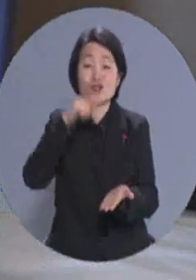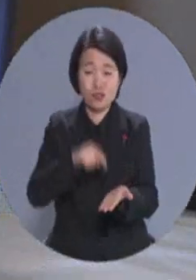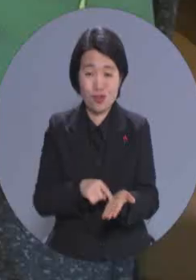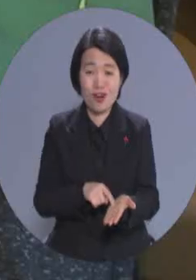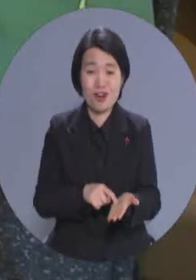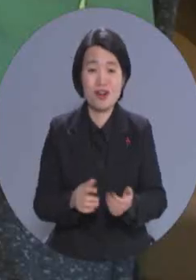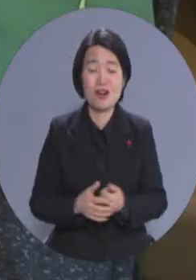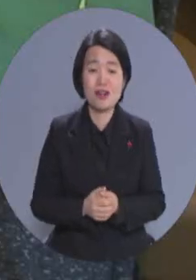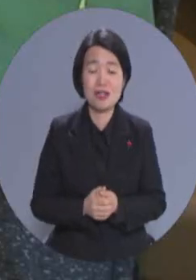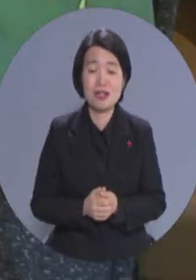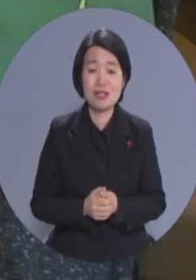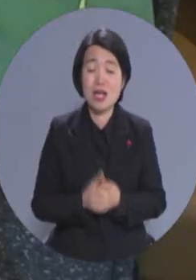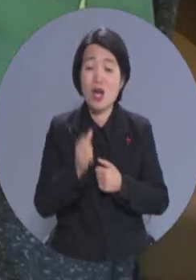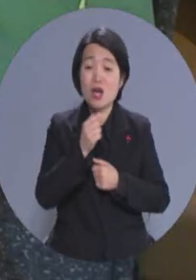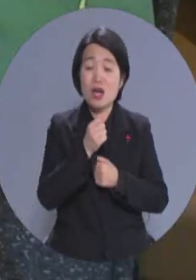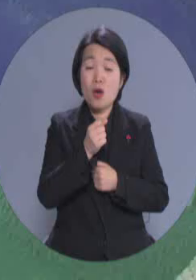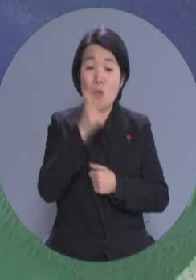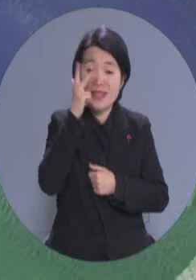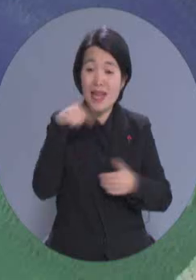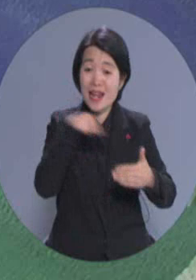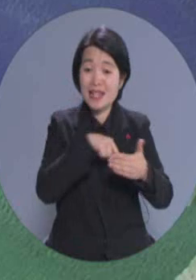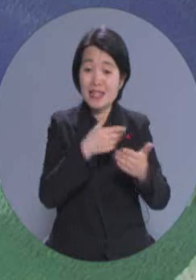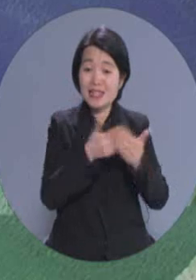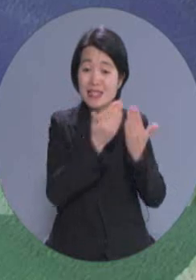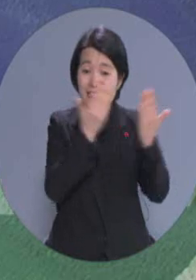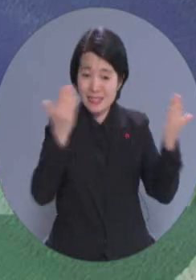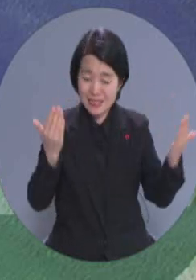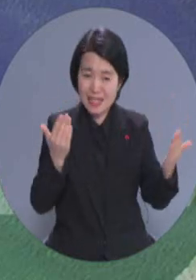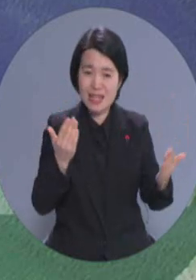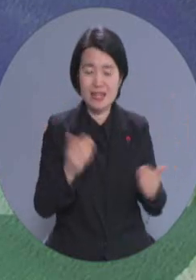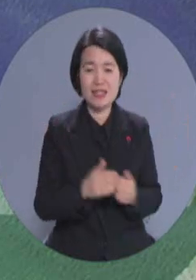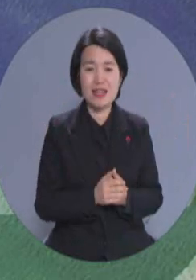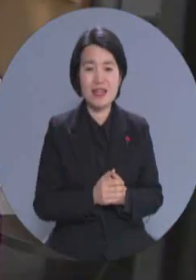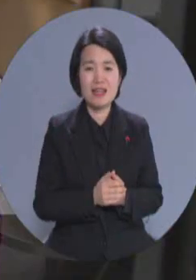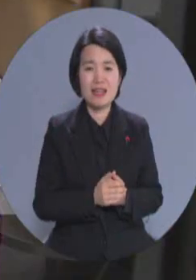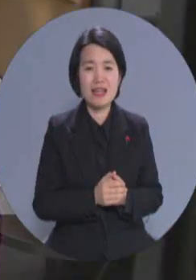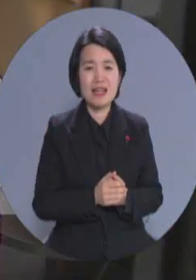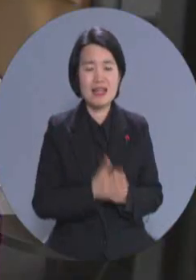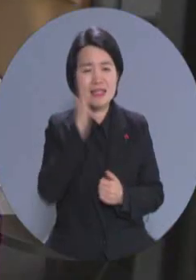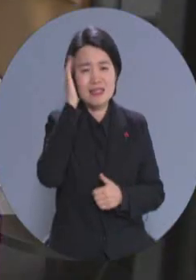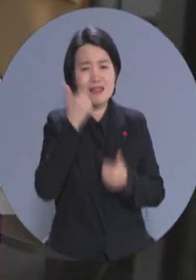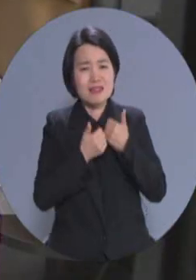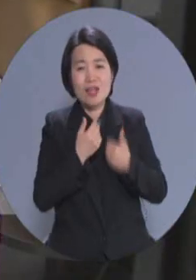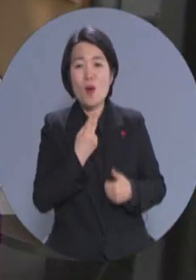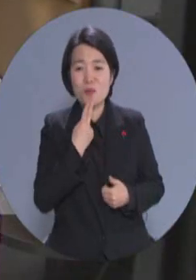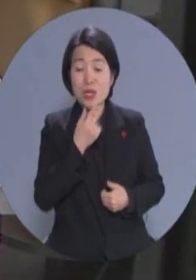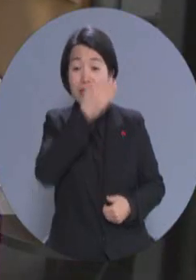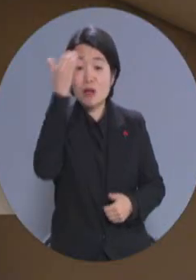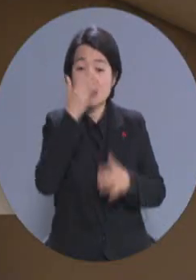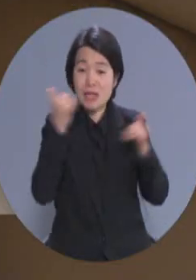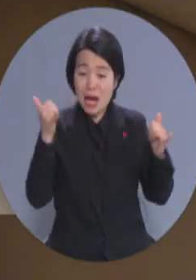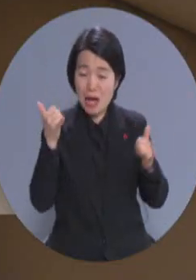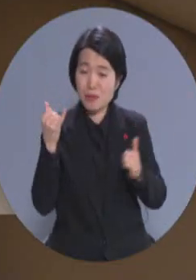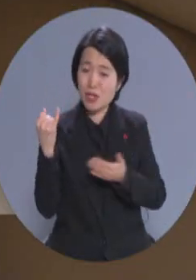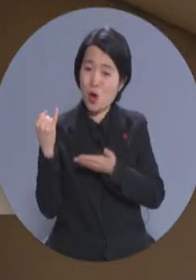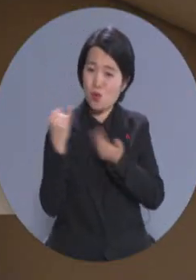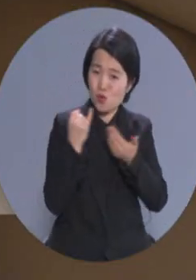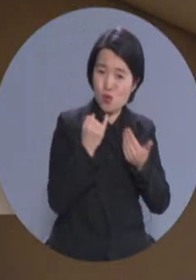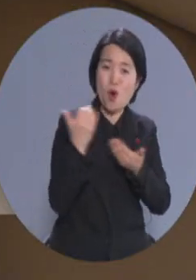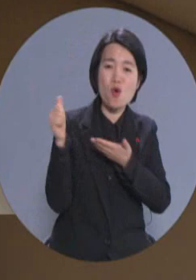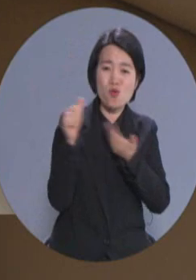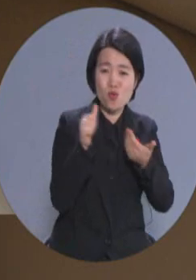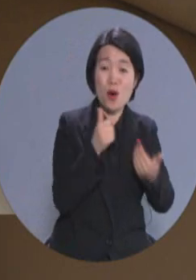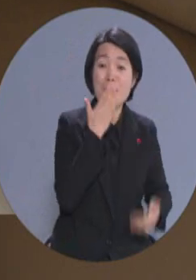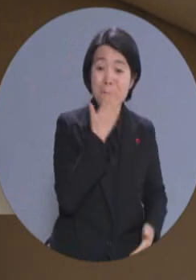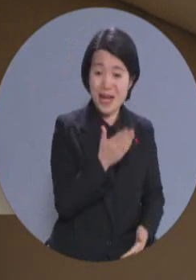그래서 호텔 아트페어는 특히 새로운 것에 대한 거부감이 덜한 젊은층들을 미술 시장으로 끌어들이고 있다는 것이